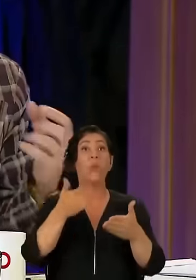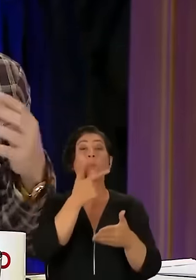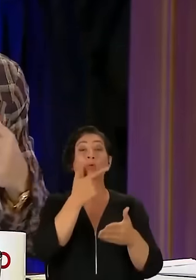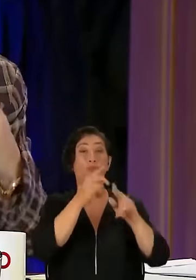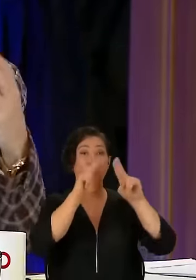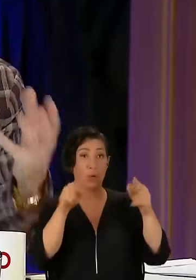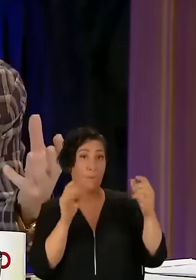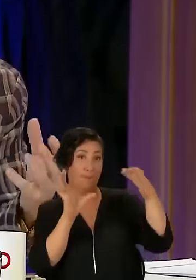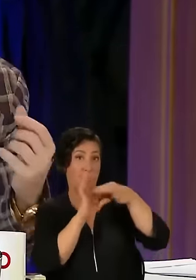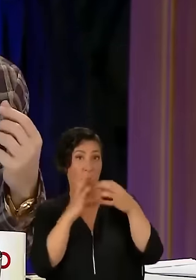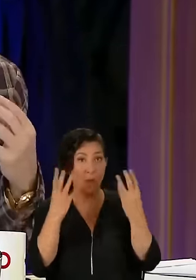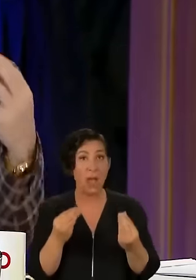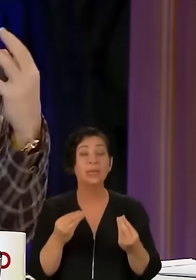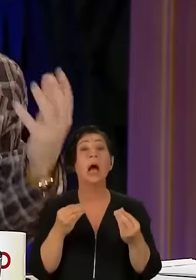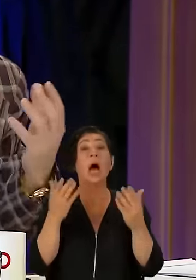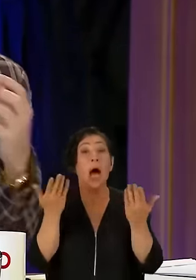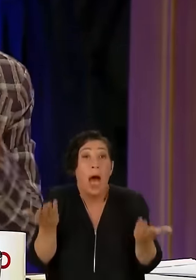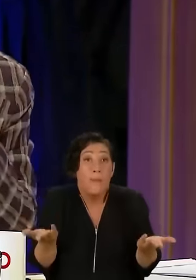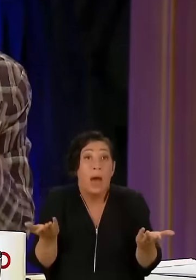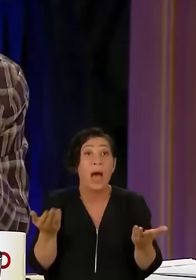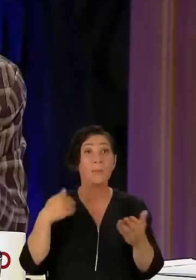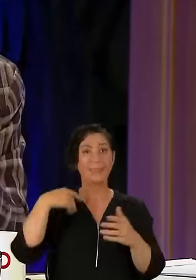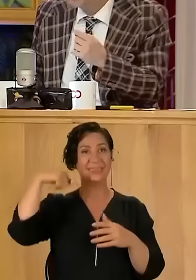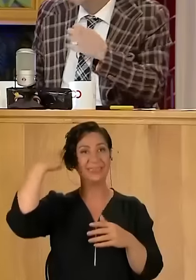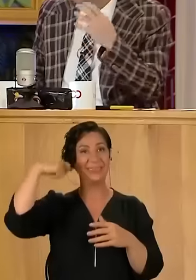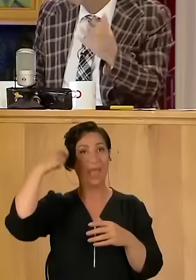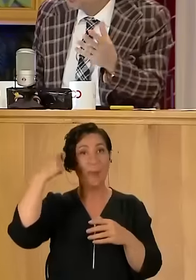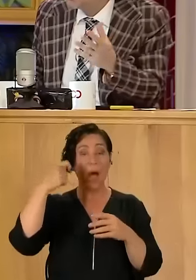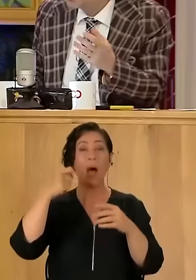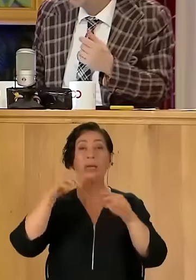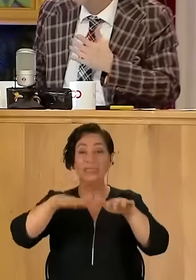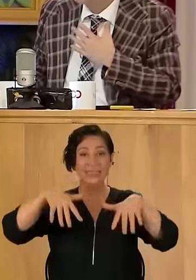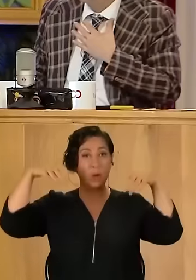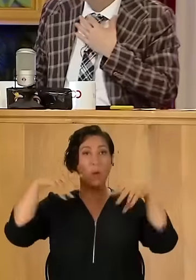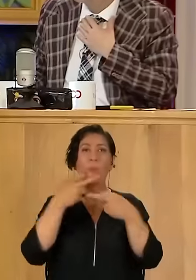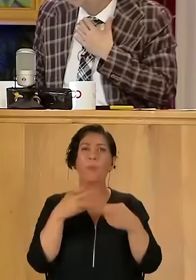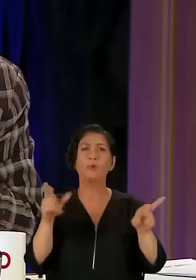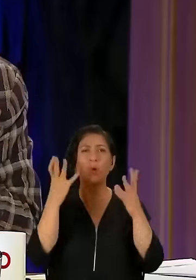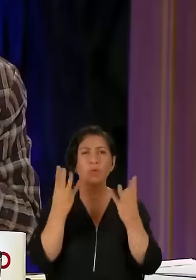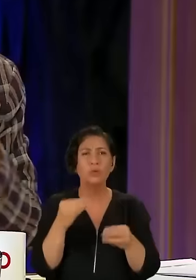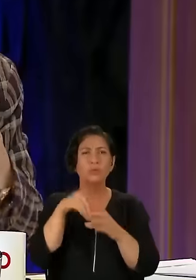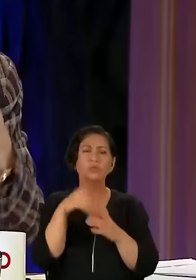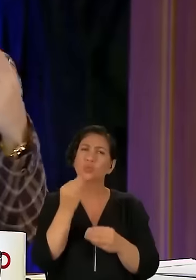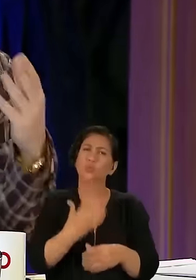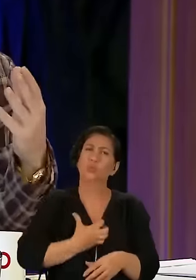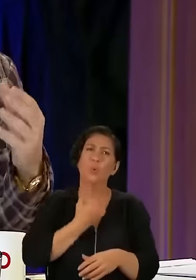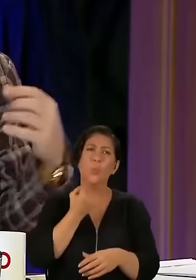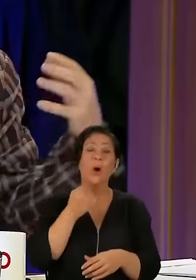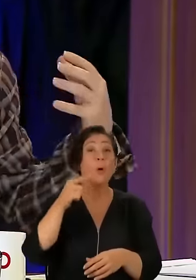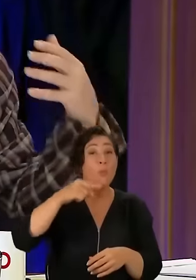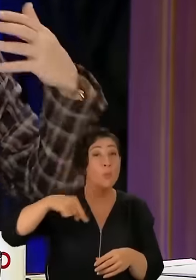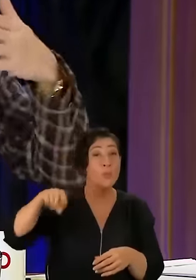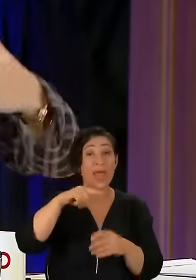Bodrum'daki dükkanlarımız olarak. Ama ve lakin ben sinema salonlarının boş kalmasından dolayı büyük üzüntü duyuyorum. Çünkü